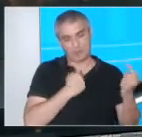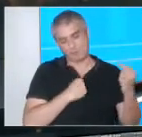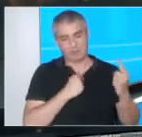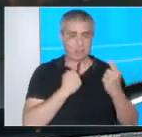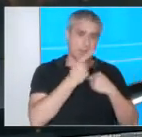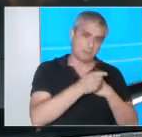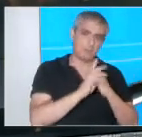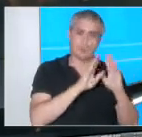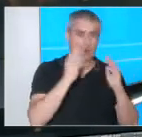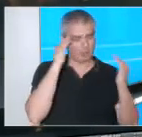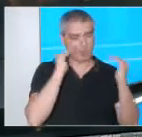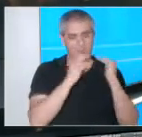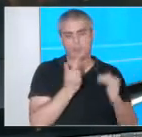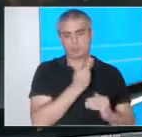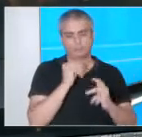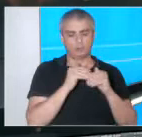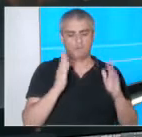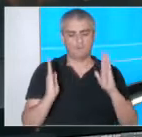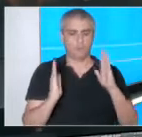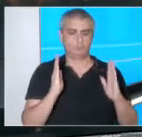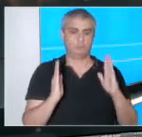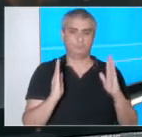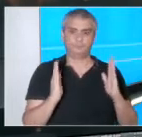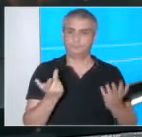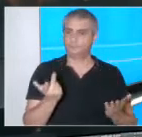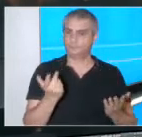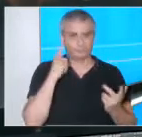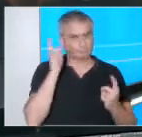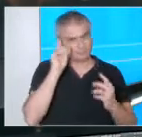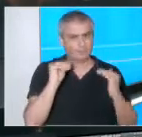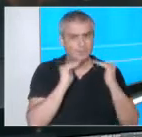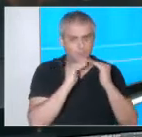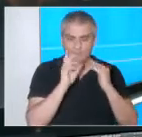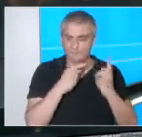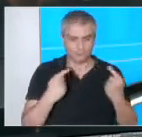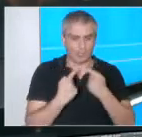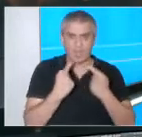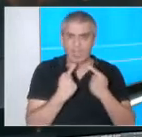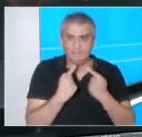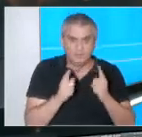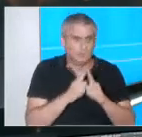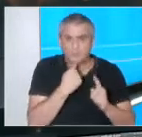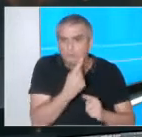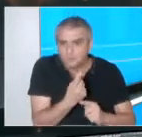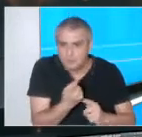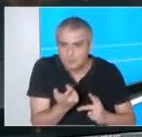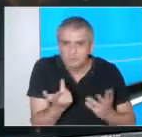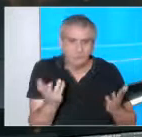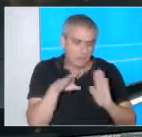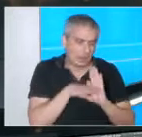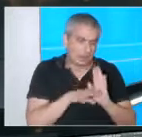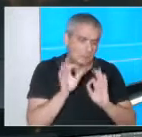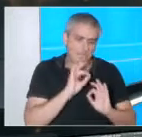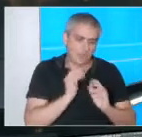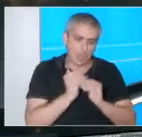לי, הכל מסודר ומתואם ביניהם, יש גבולות גזרה ברורים. אני לא יודע אם זה מתואם, אבל תדע, יש לך קרב, כמו שאמרת, עם כללי משחק, בינתיים אף